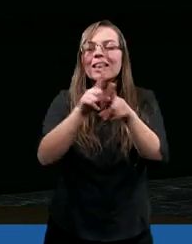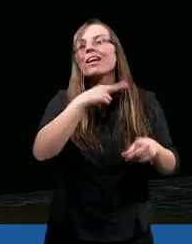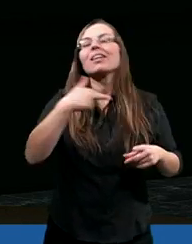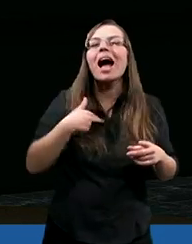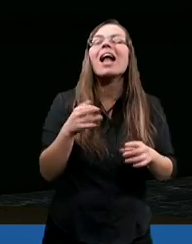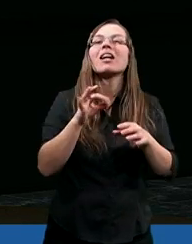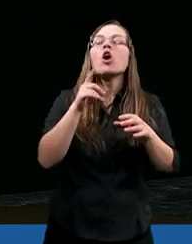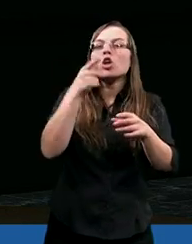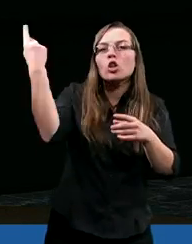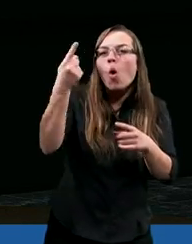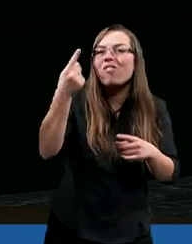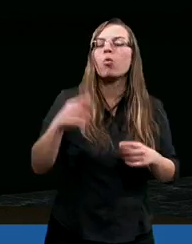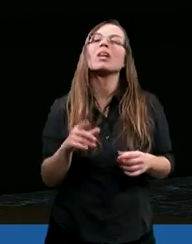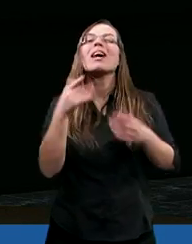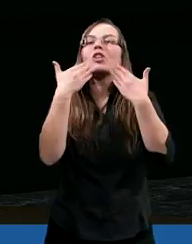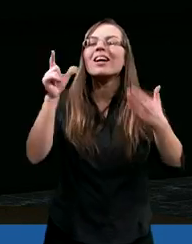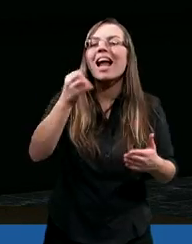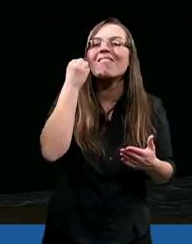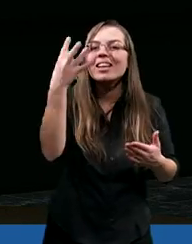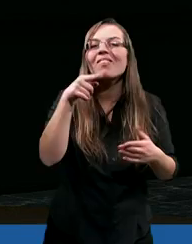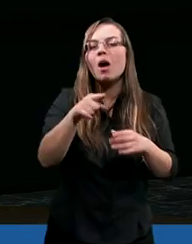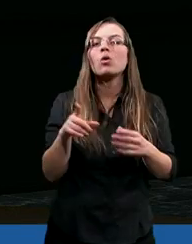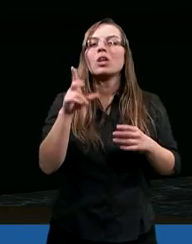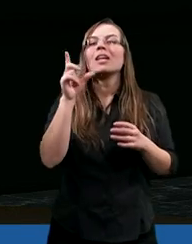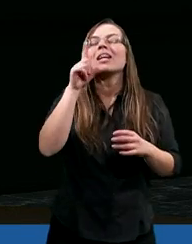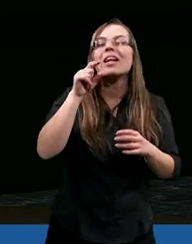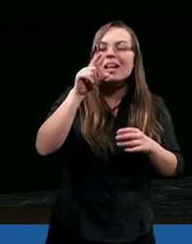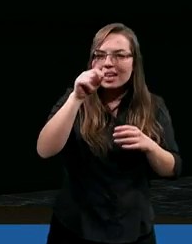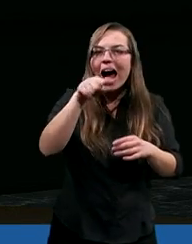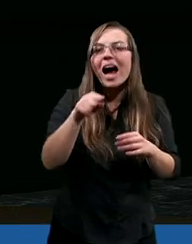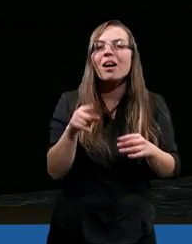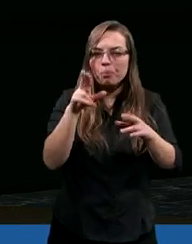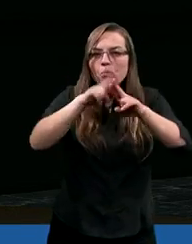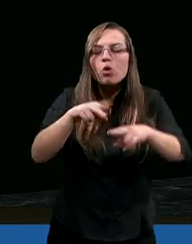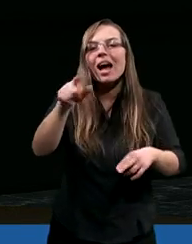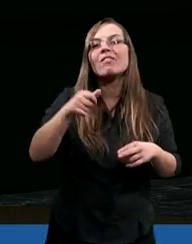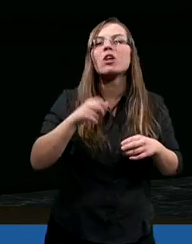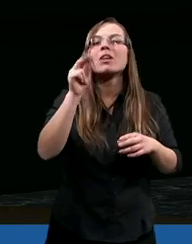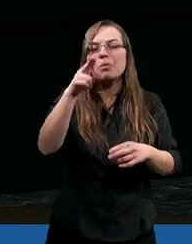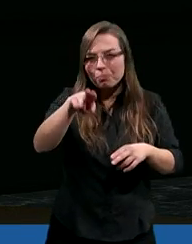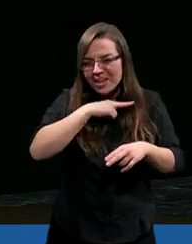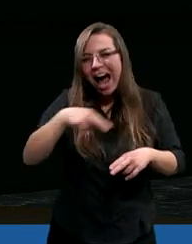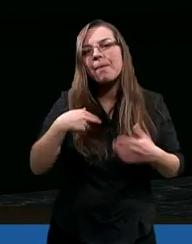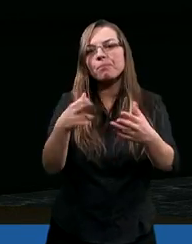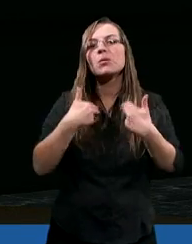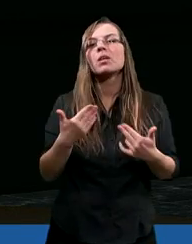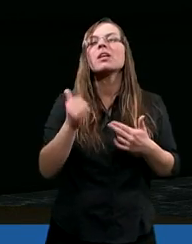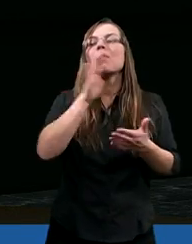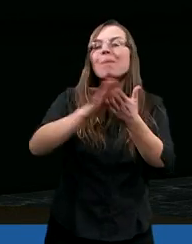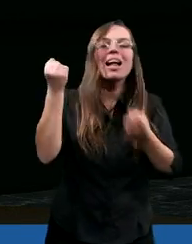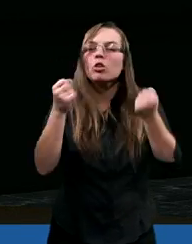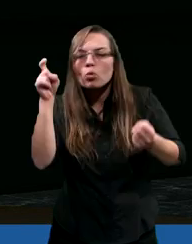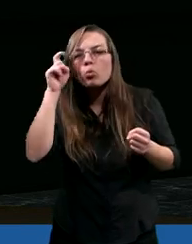strofuje. Dziękujemy, że zadbałeś, Panie, o to, aby pozostawić Go nam w tych